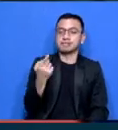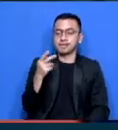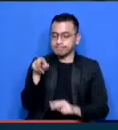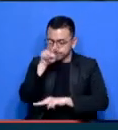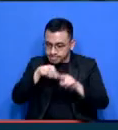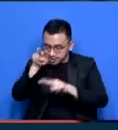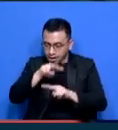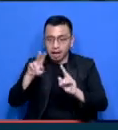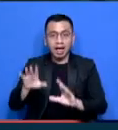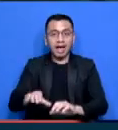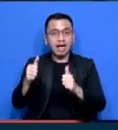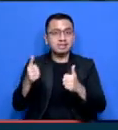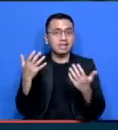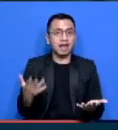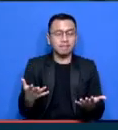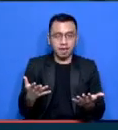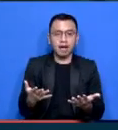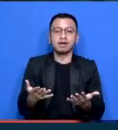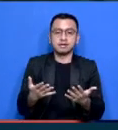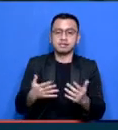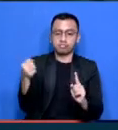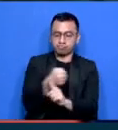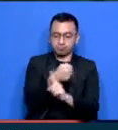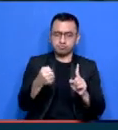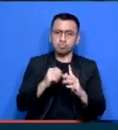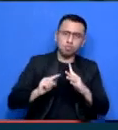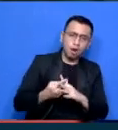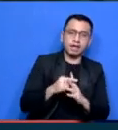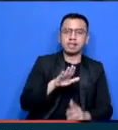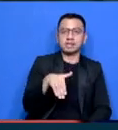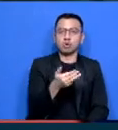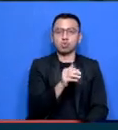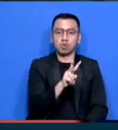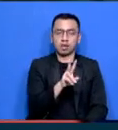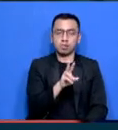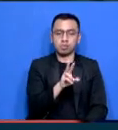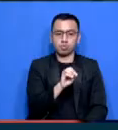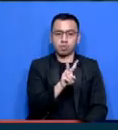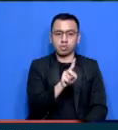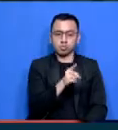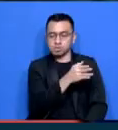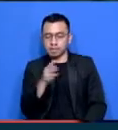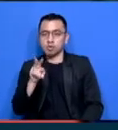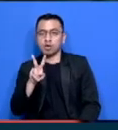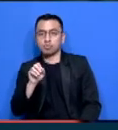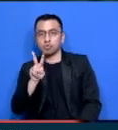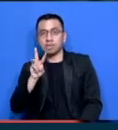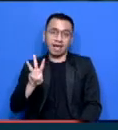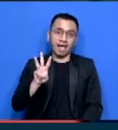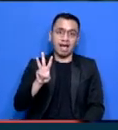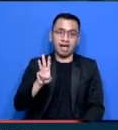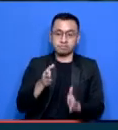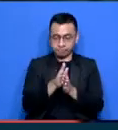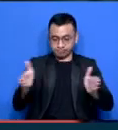ini prosesnya dari tahun 2021 sampai 2023 jadi kita dalam kurun waktu tersebut tah terjadi